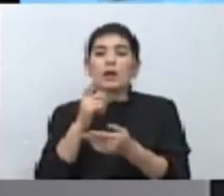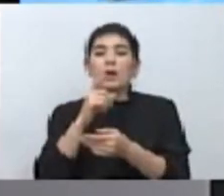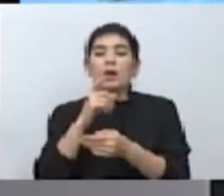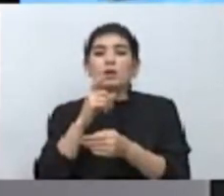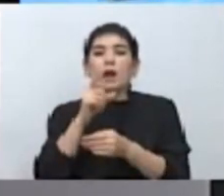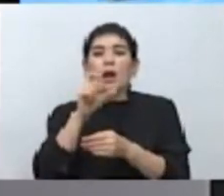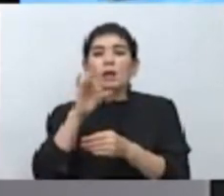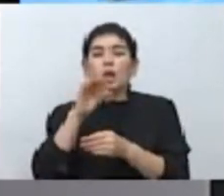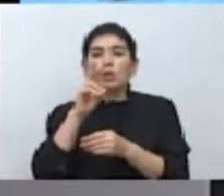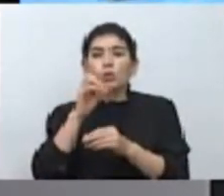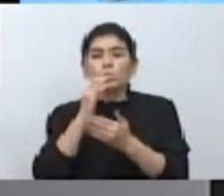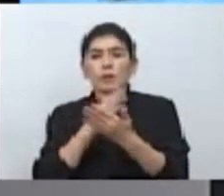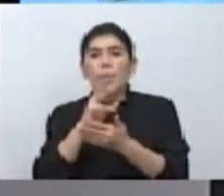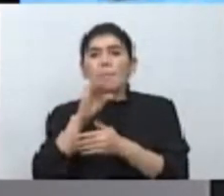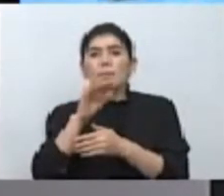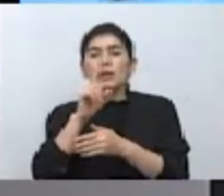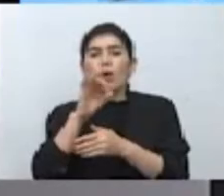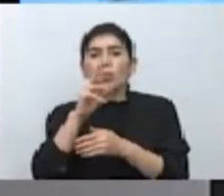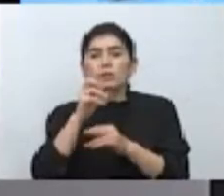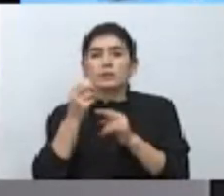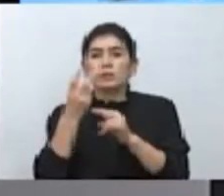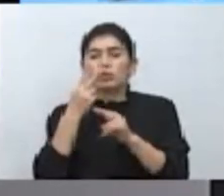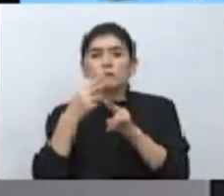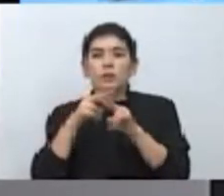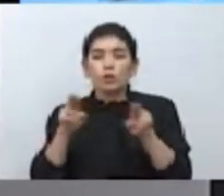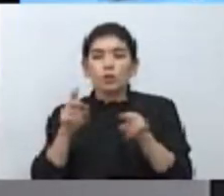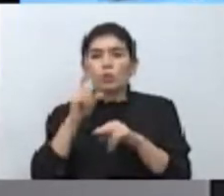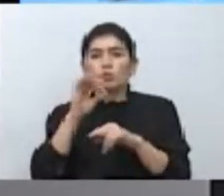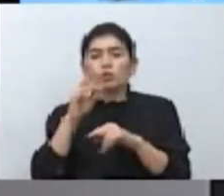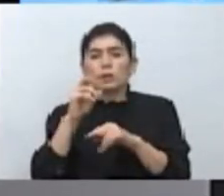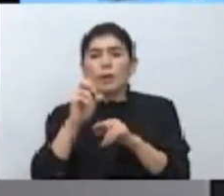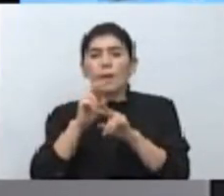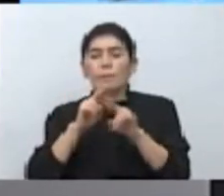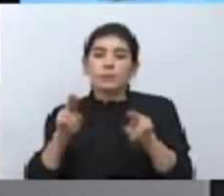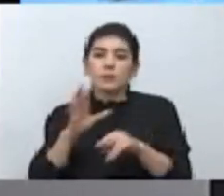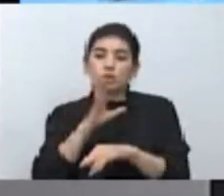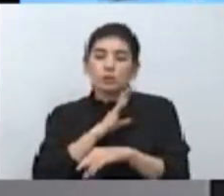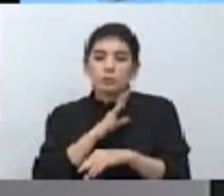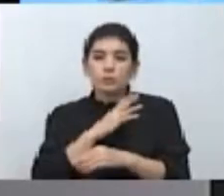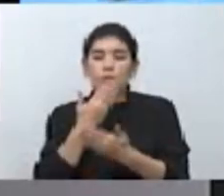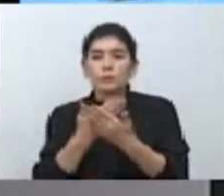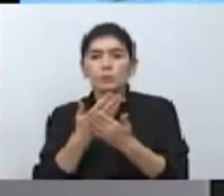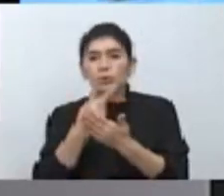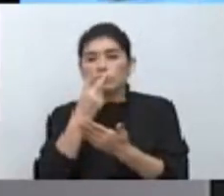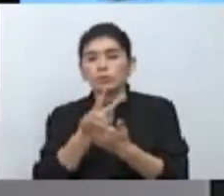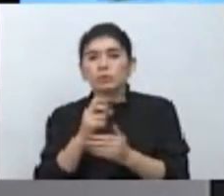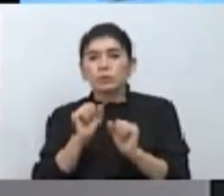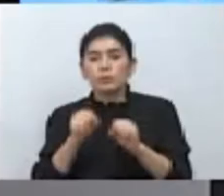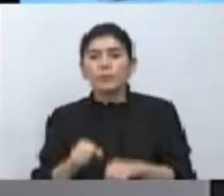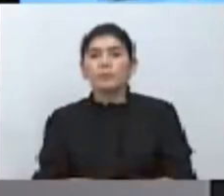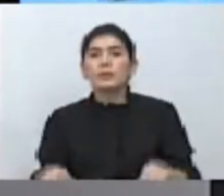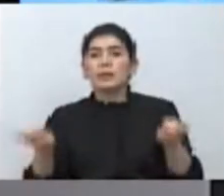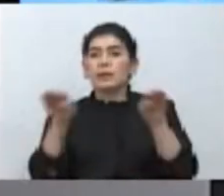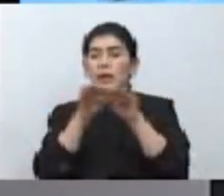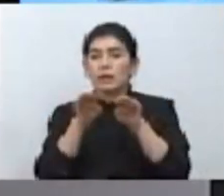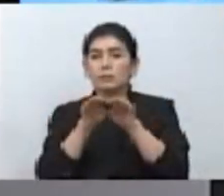ayrim organoidlar, misol uchun mitoxondriyalar ikkala hujayrada ham bir xil bo'lishini keltirish mumkin.